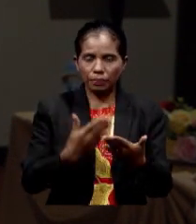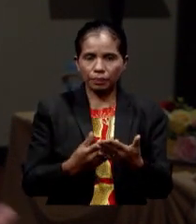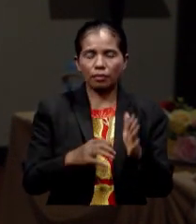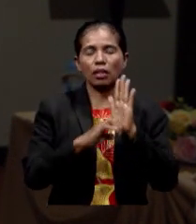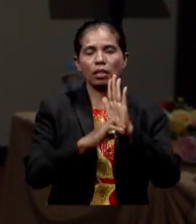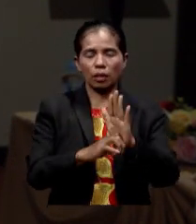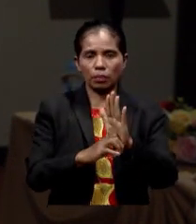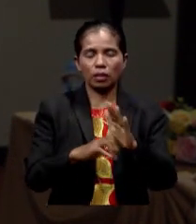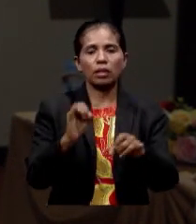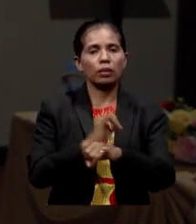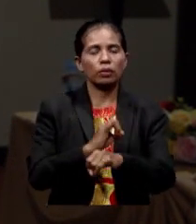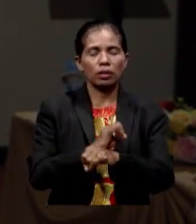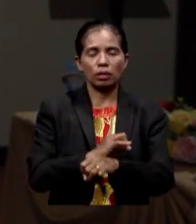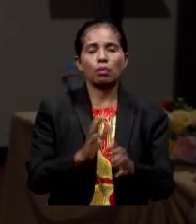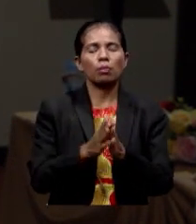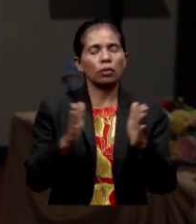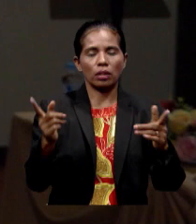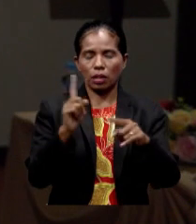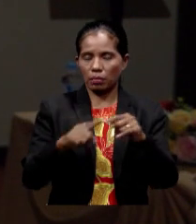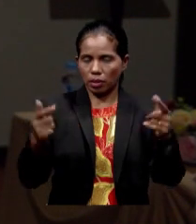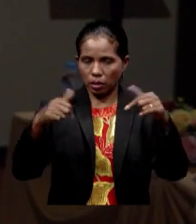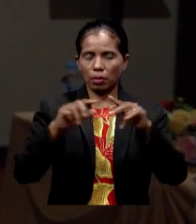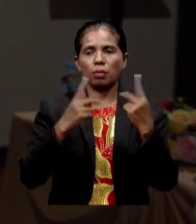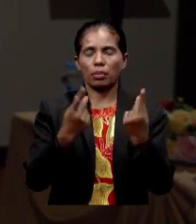reborsi utama yang terjadi